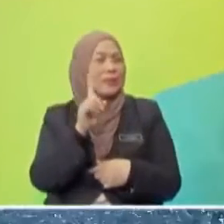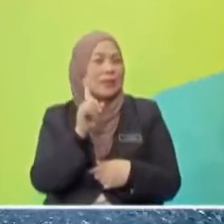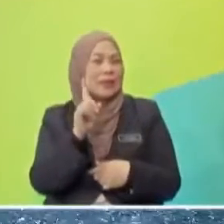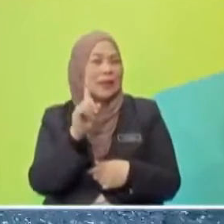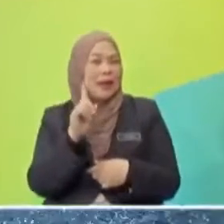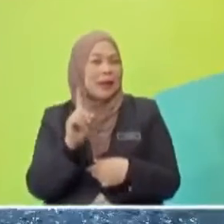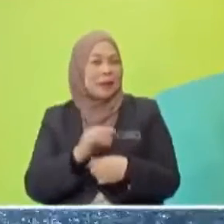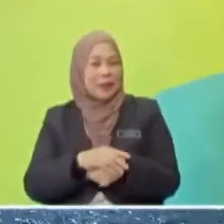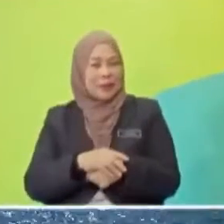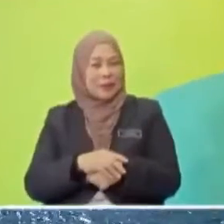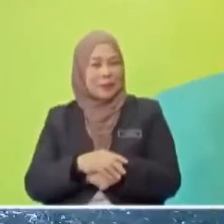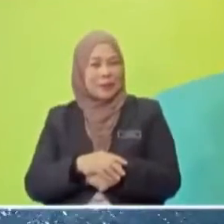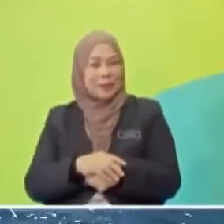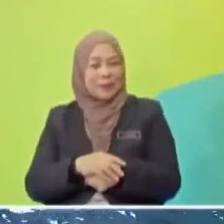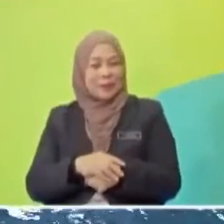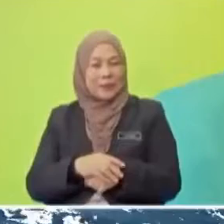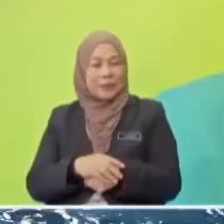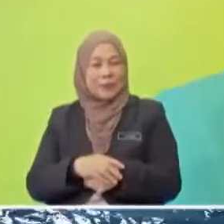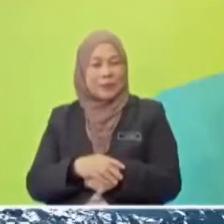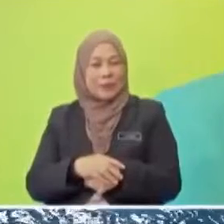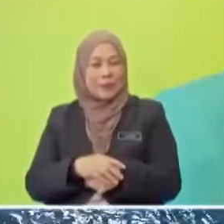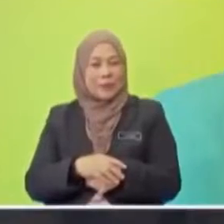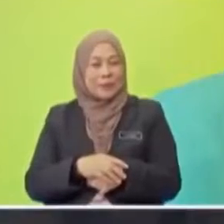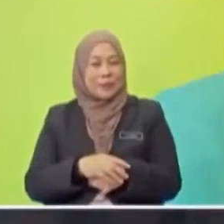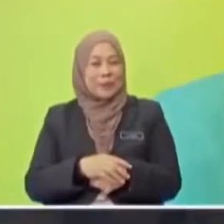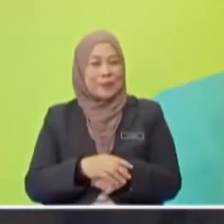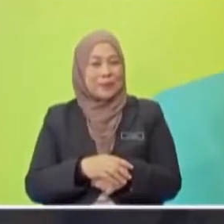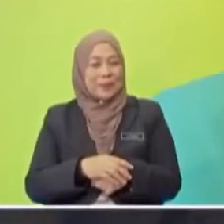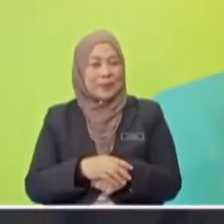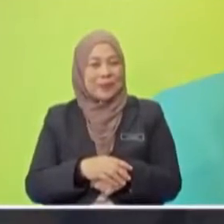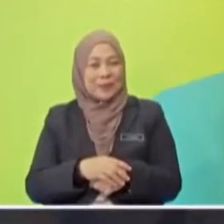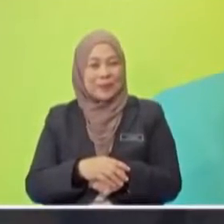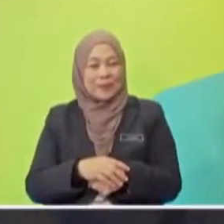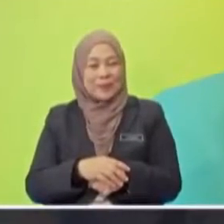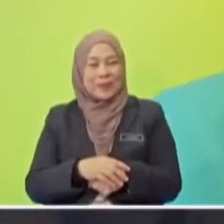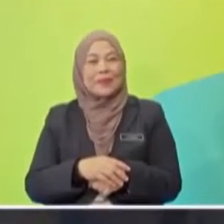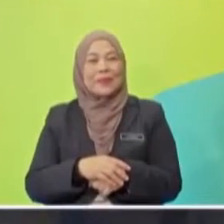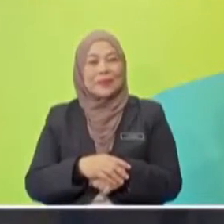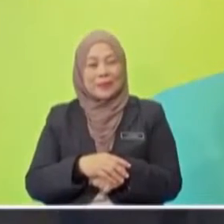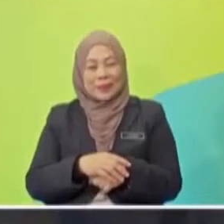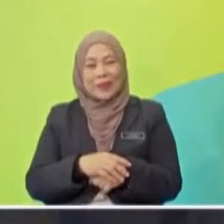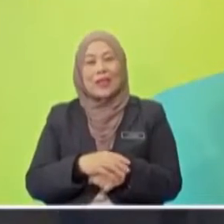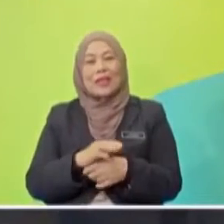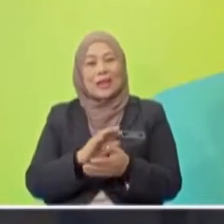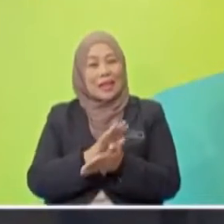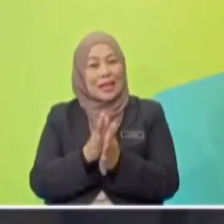dengan hewan adalah benda hidup ya manusia yang cita Cikgu jadi benda bukan hidup